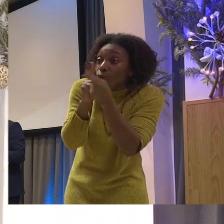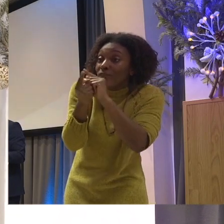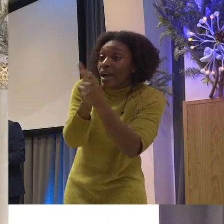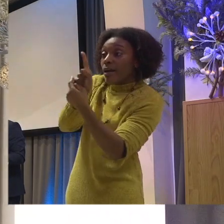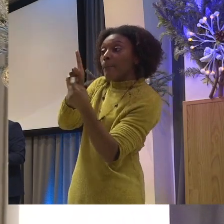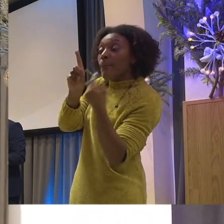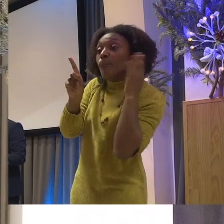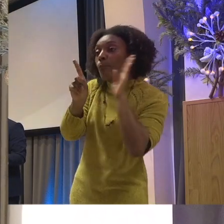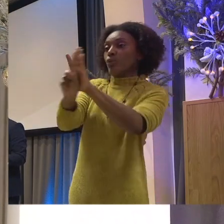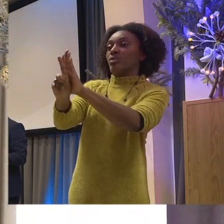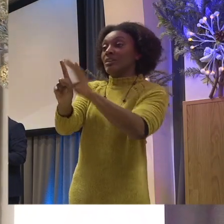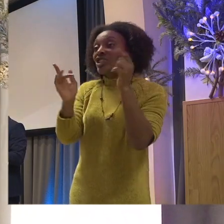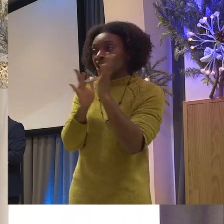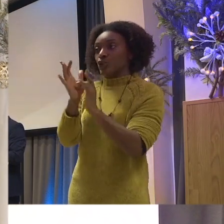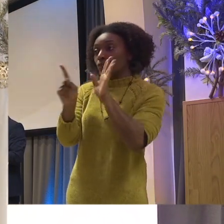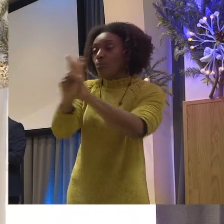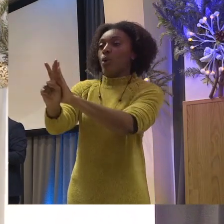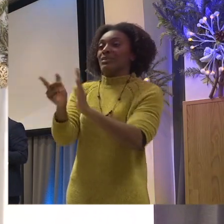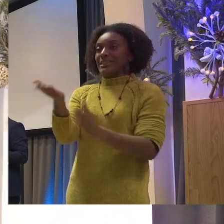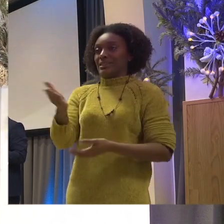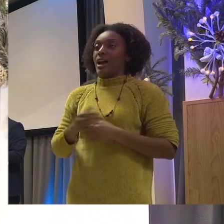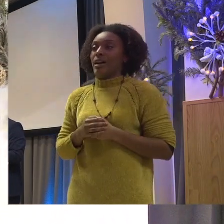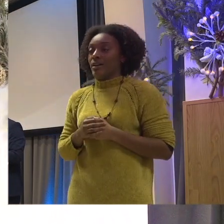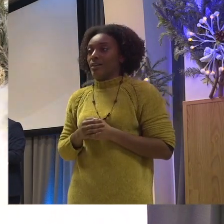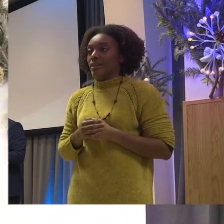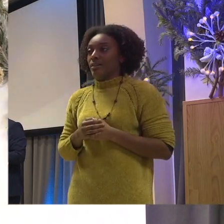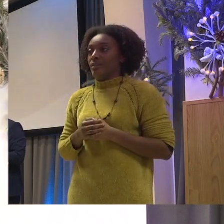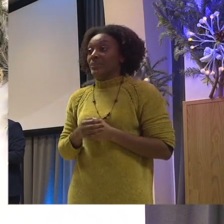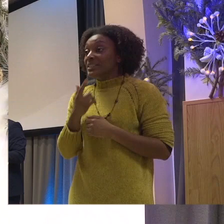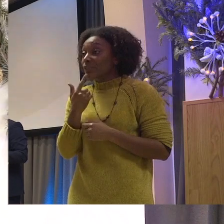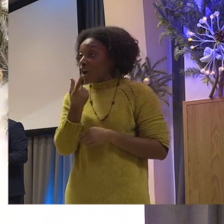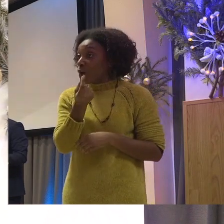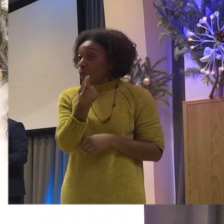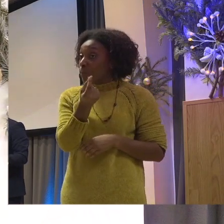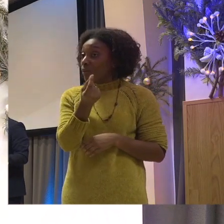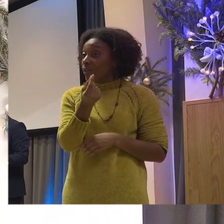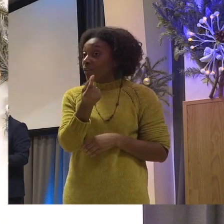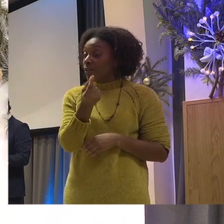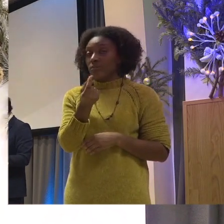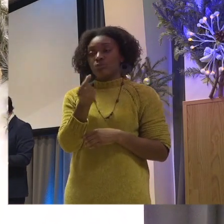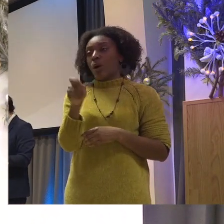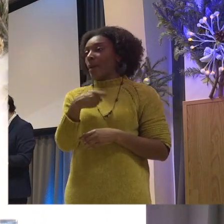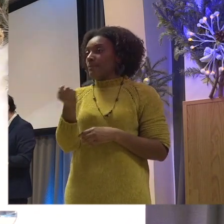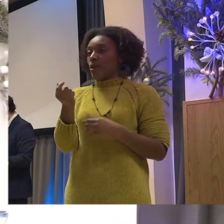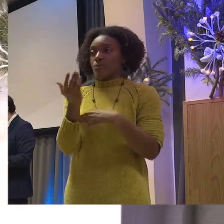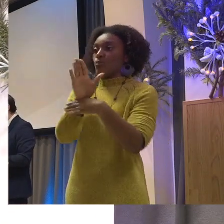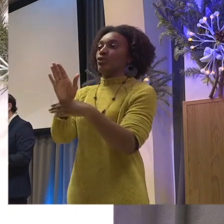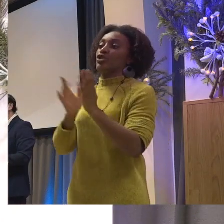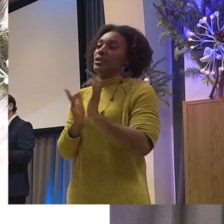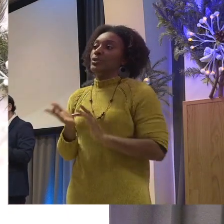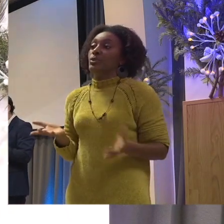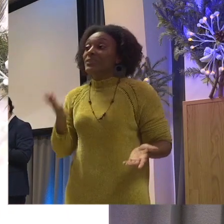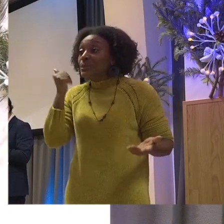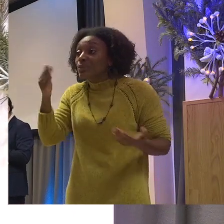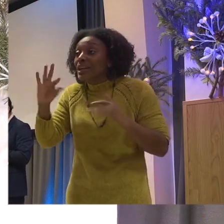Jésus. Amen. Un couple selon Dieu ressemble et annonce Christ par sa manière de vivre. Et c'est pour cela que le